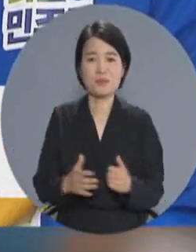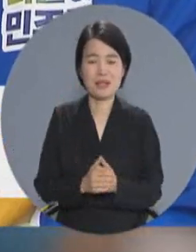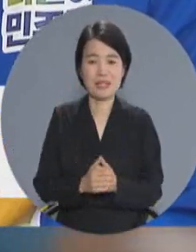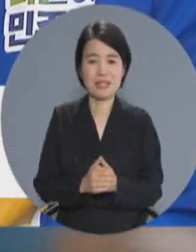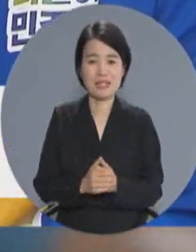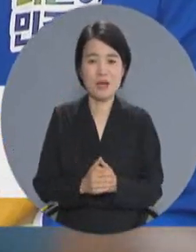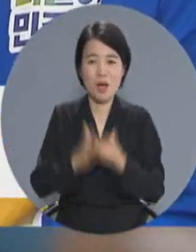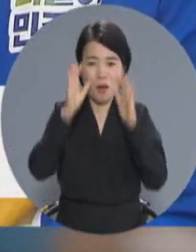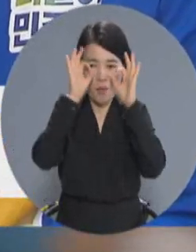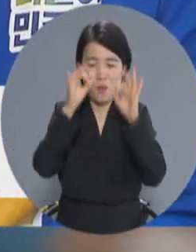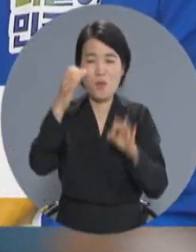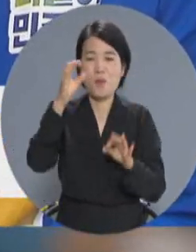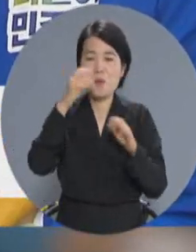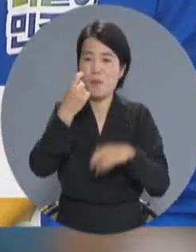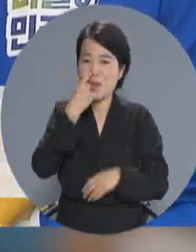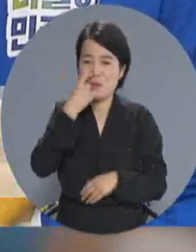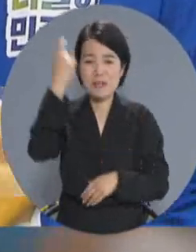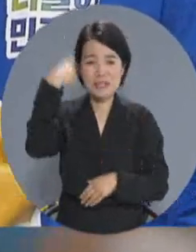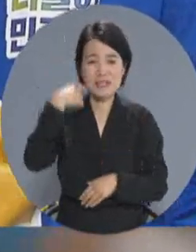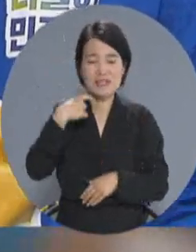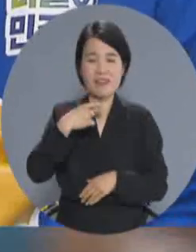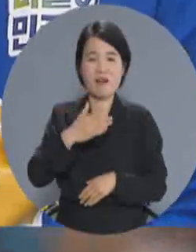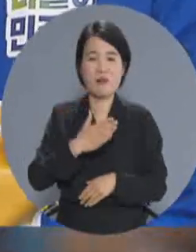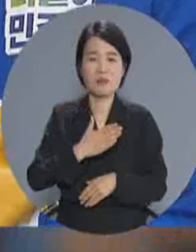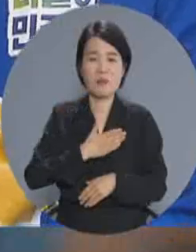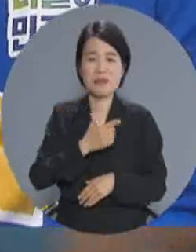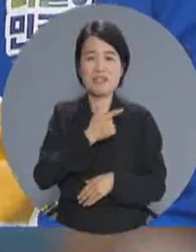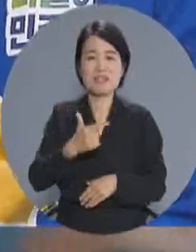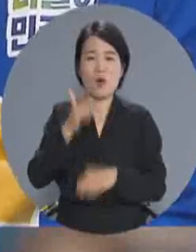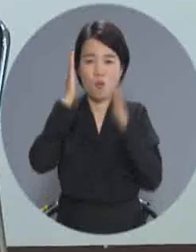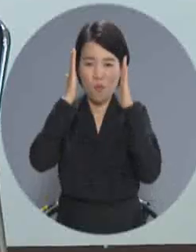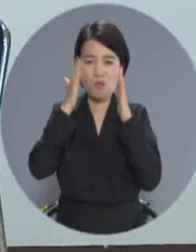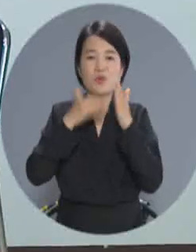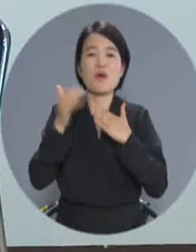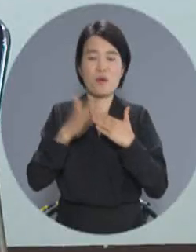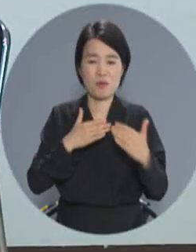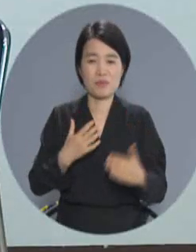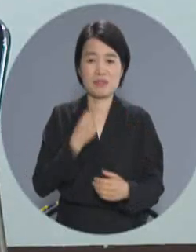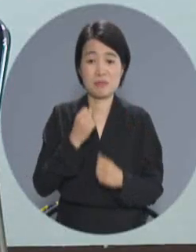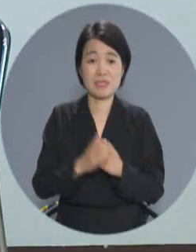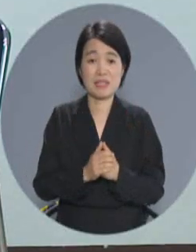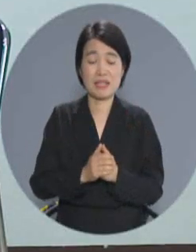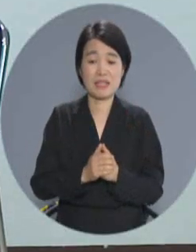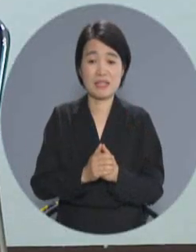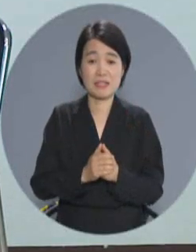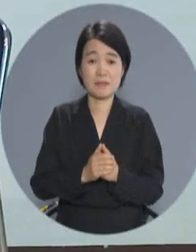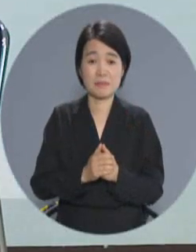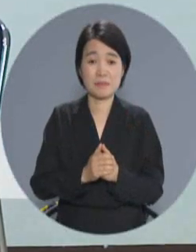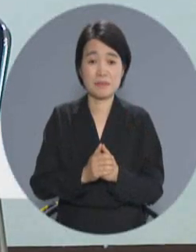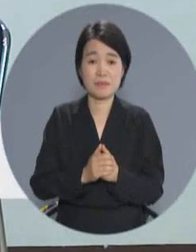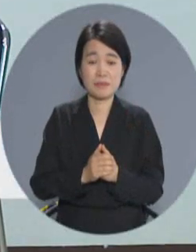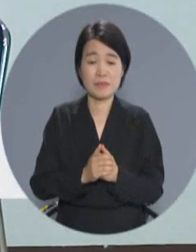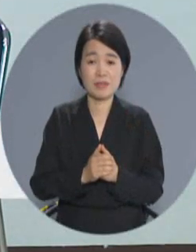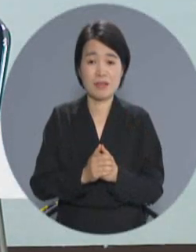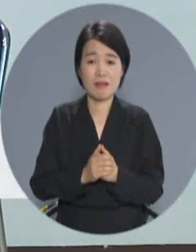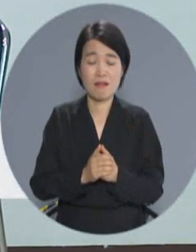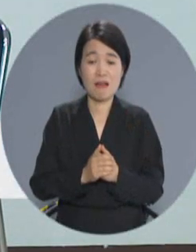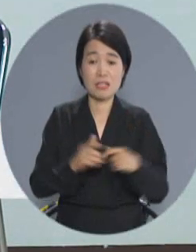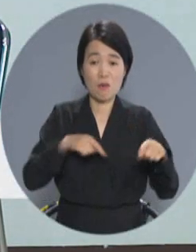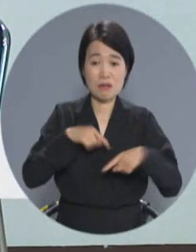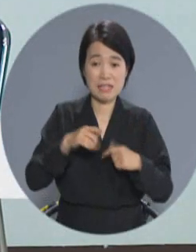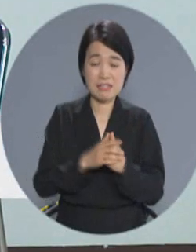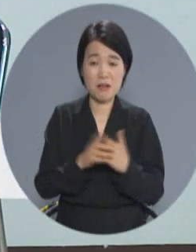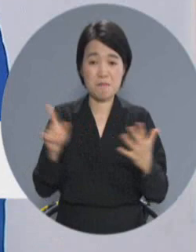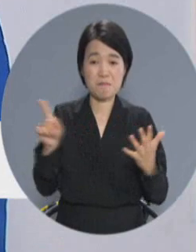배우고 느낀 게 너무 저에겐 큰 공부 였던 지역 이 제정 관계에서 굉장한 인맥 과 경험